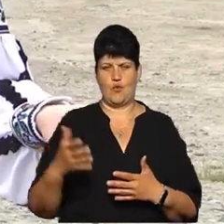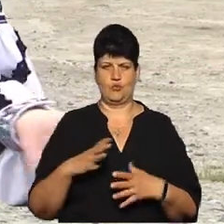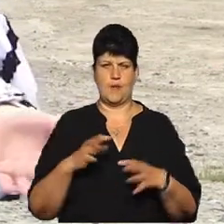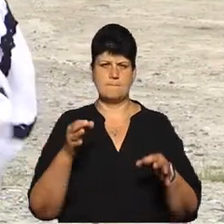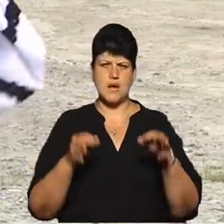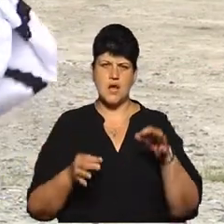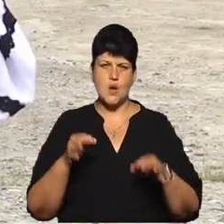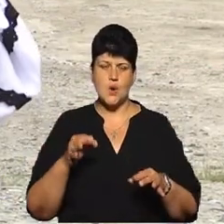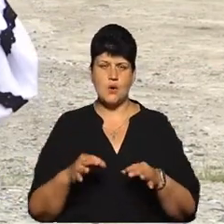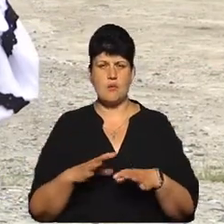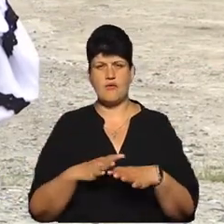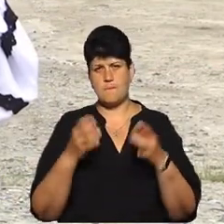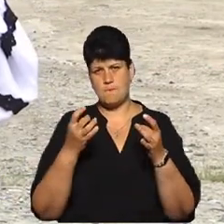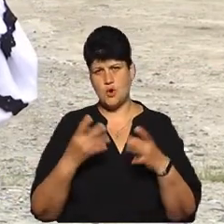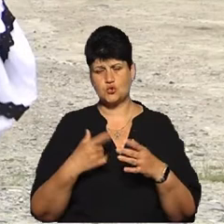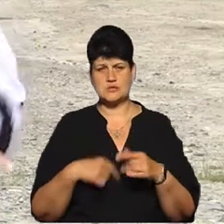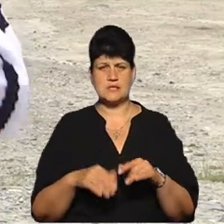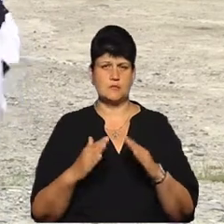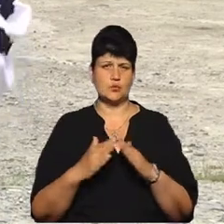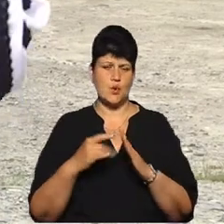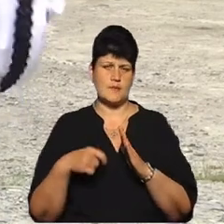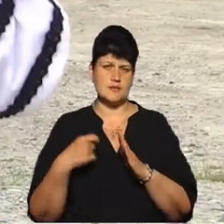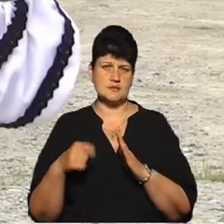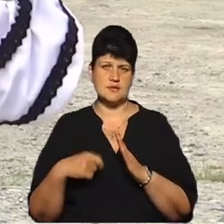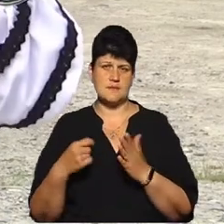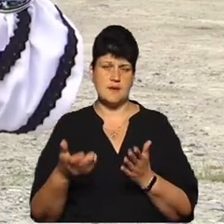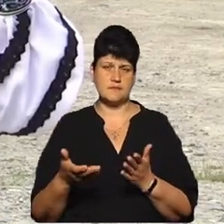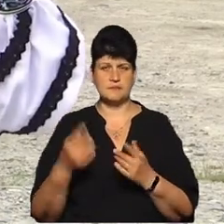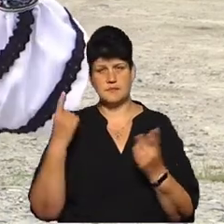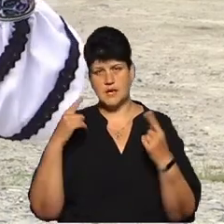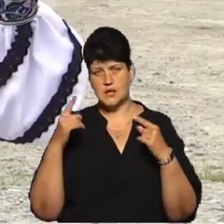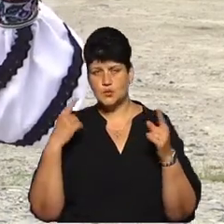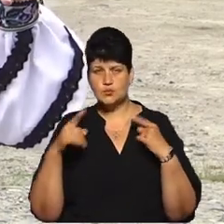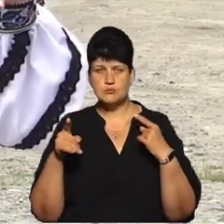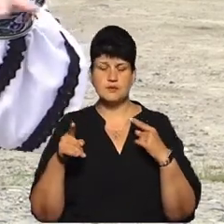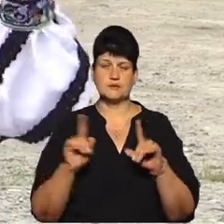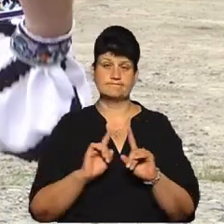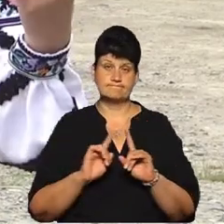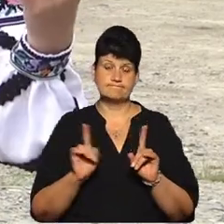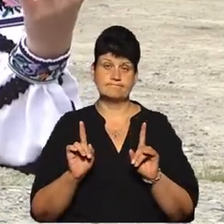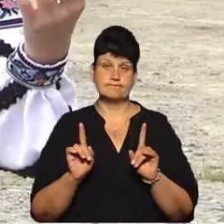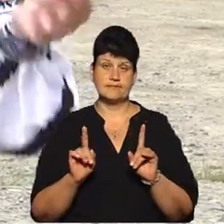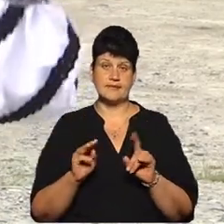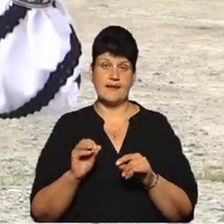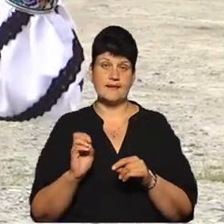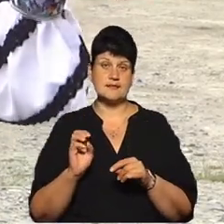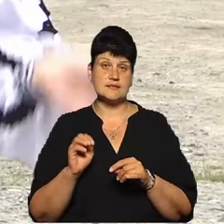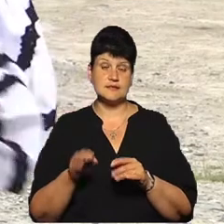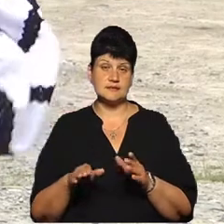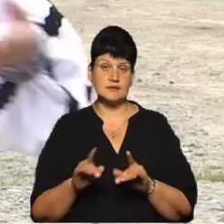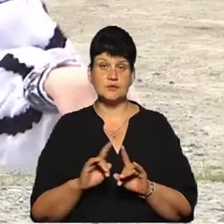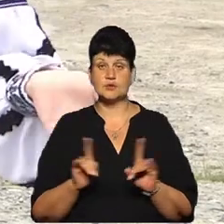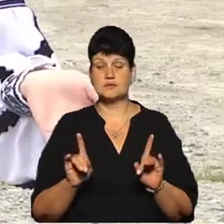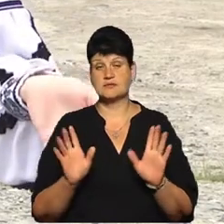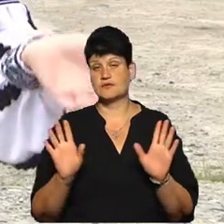природа. Інколи просто у себе вдома знімаю так. От придумала якийсь прикольний текст, крутий,